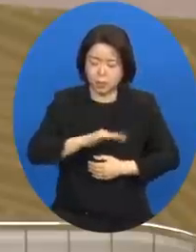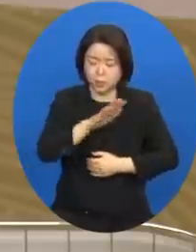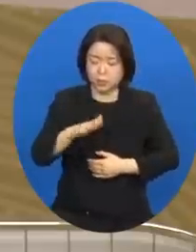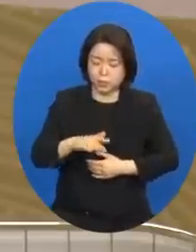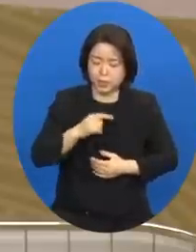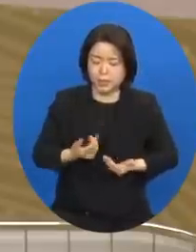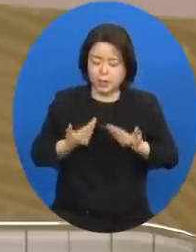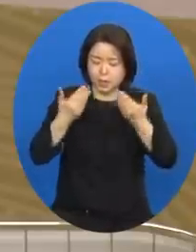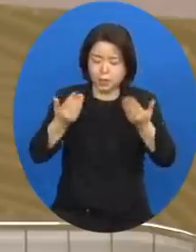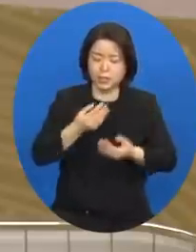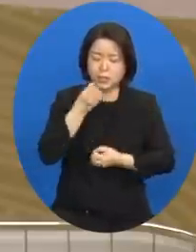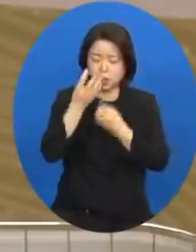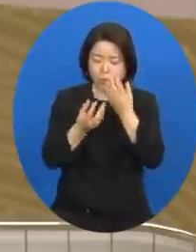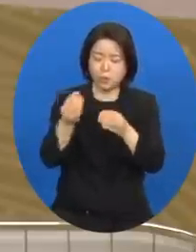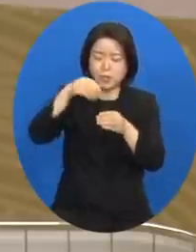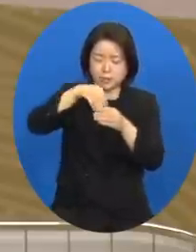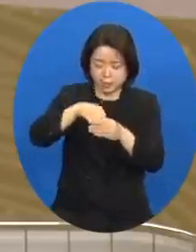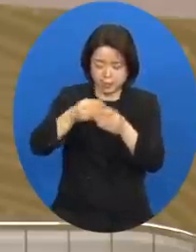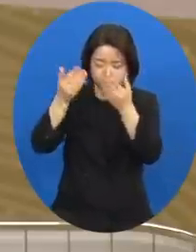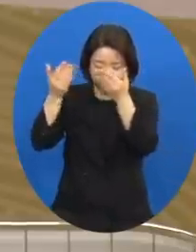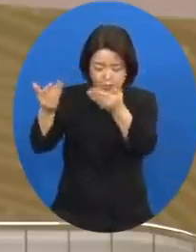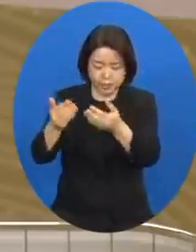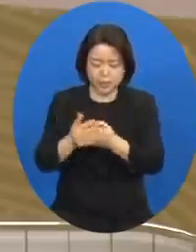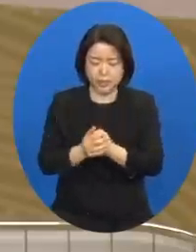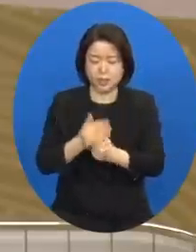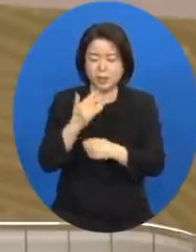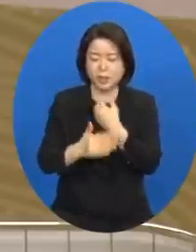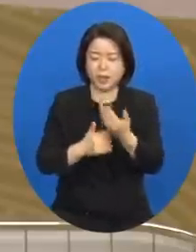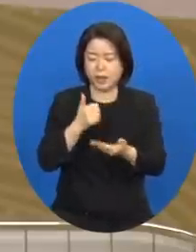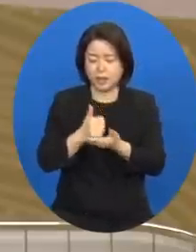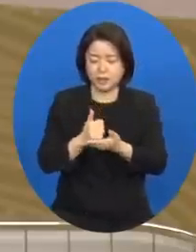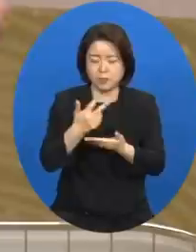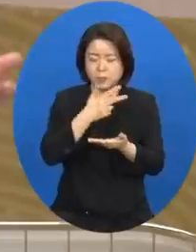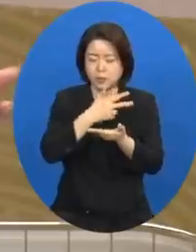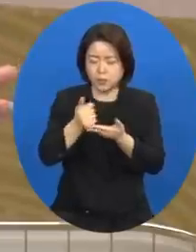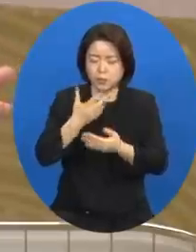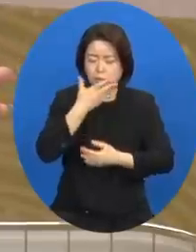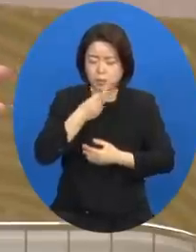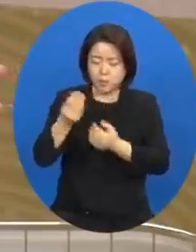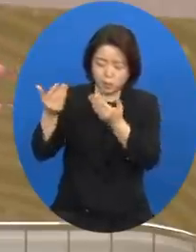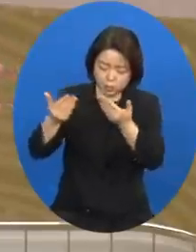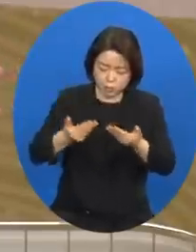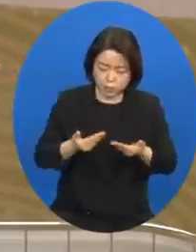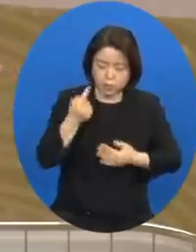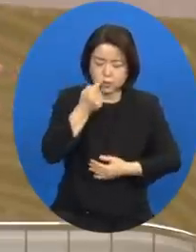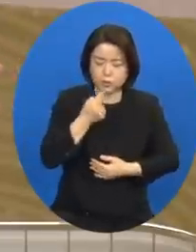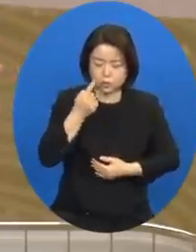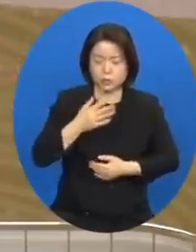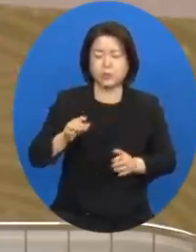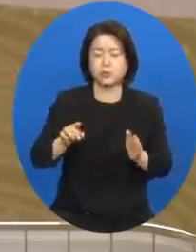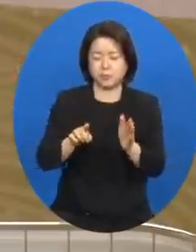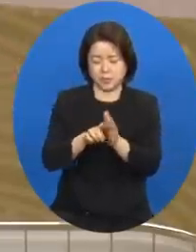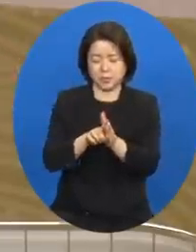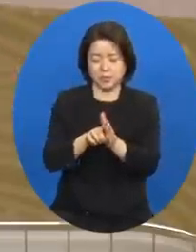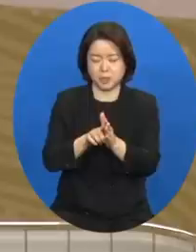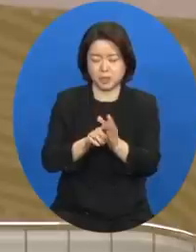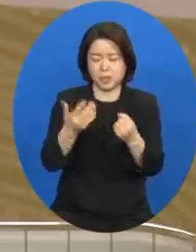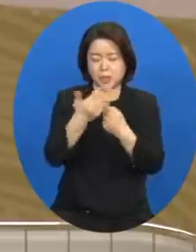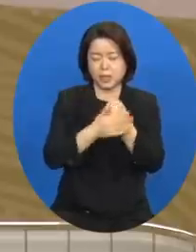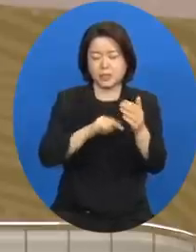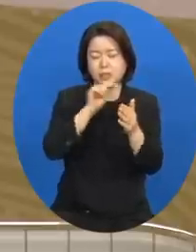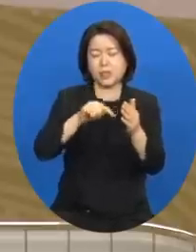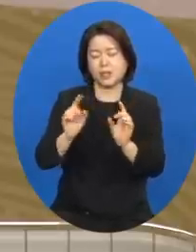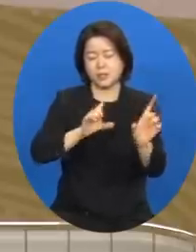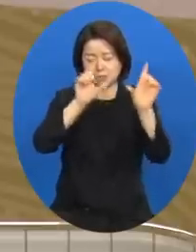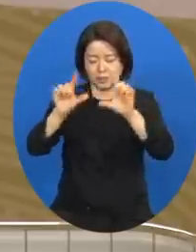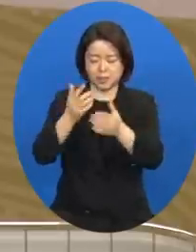고백을 담았습니다. 하나님, 주께서 복을 주시려고 하신 줄 믿습니다. 은혜 안에 살게